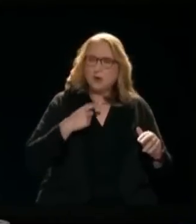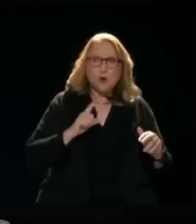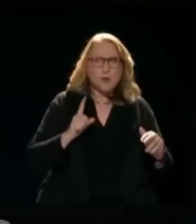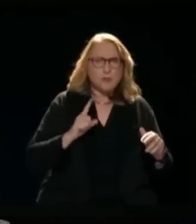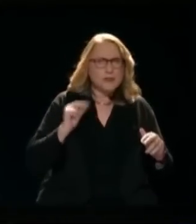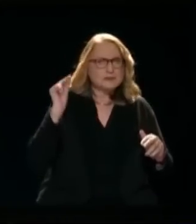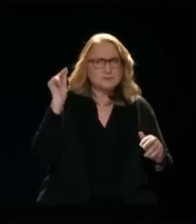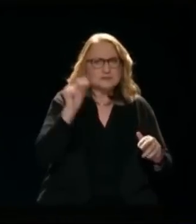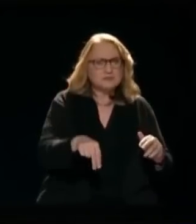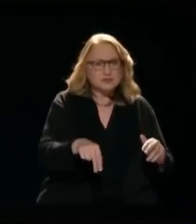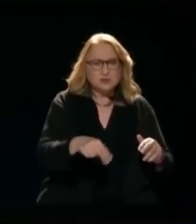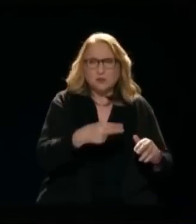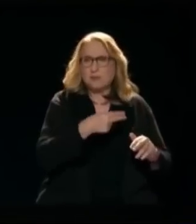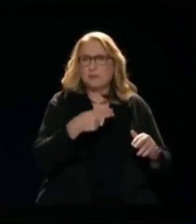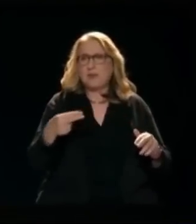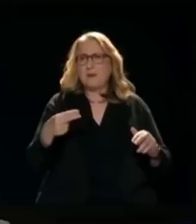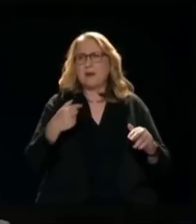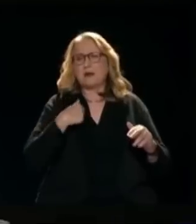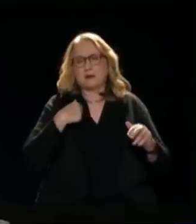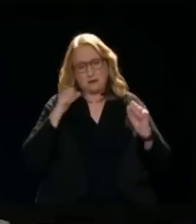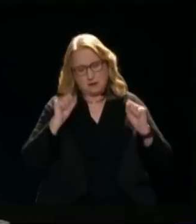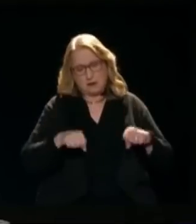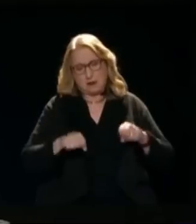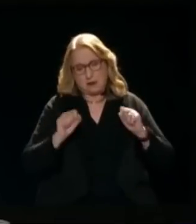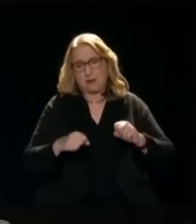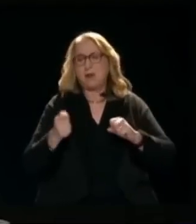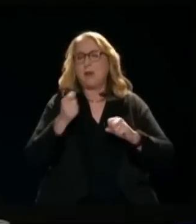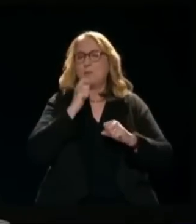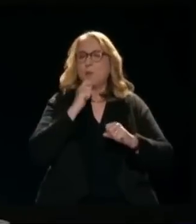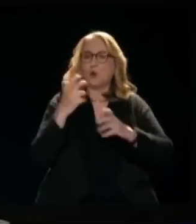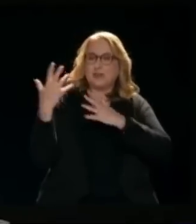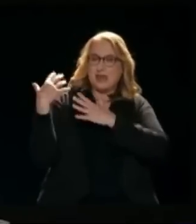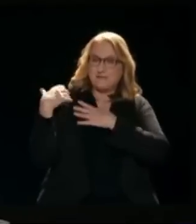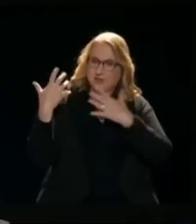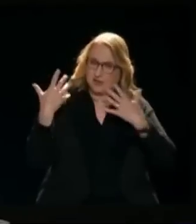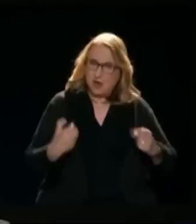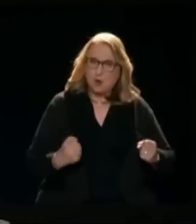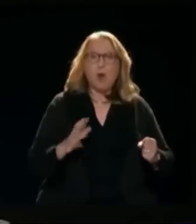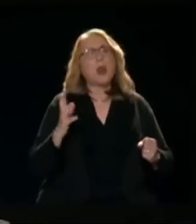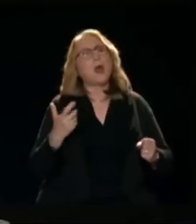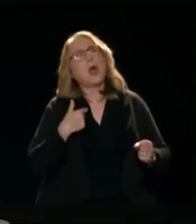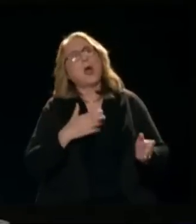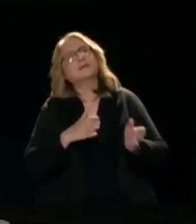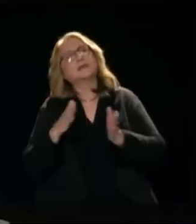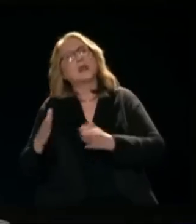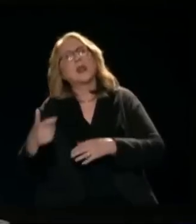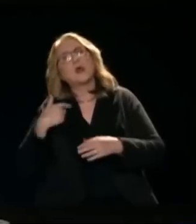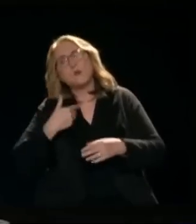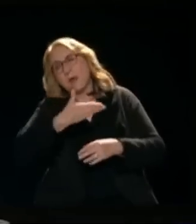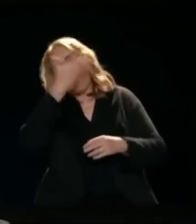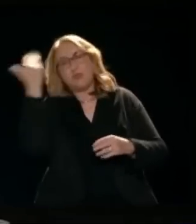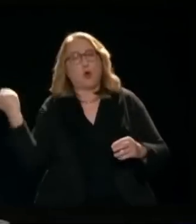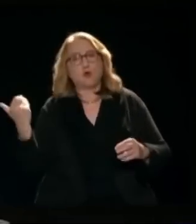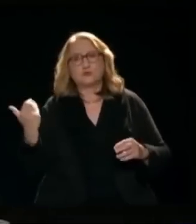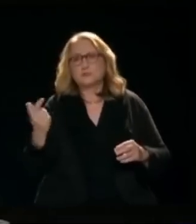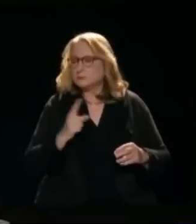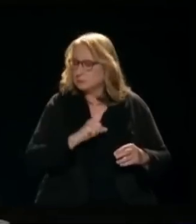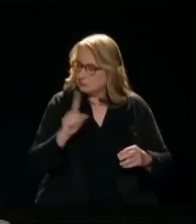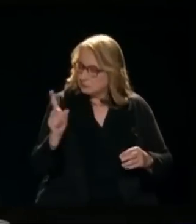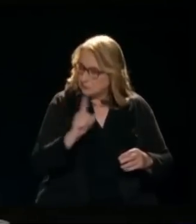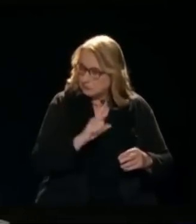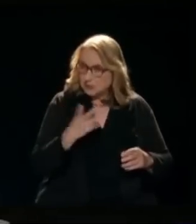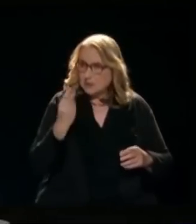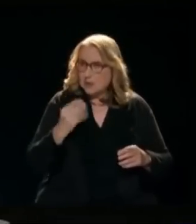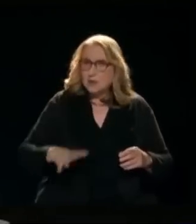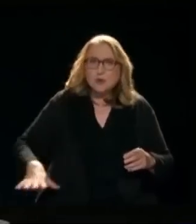άρα είμαι αθώος. Θα πρέπει κάποτε, εκτός από τους πολίτες που ταλαιπωρούνται, διώκονται, χάνουν την περιουσία